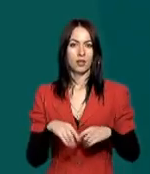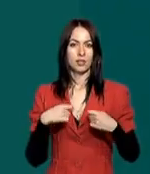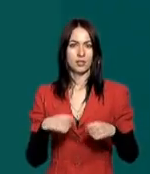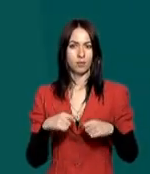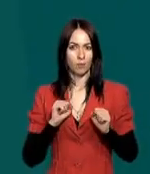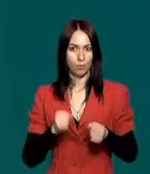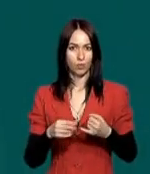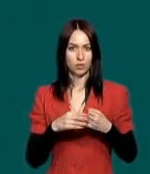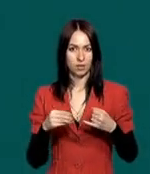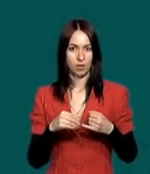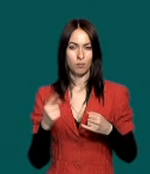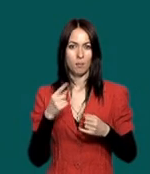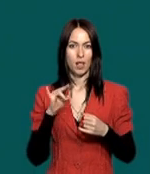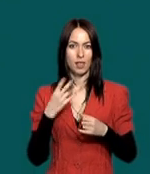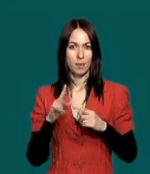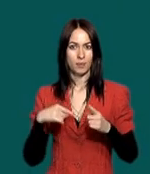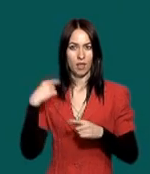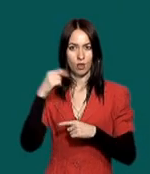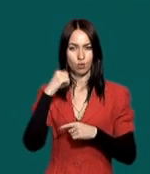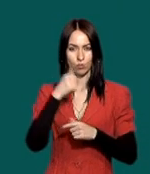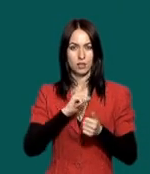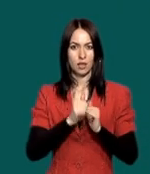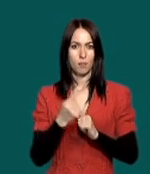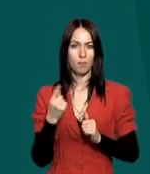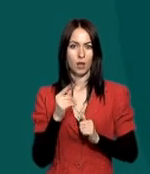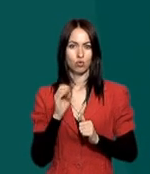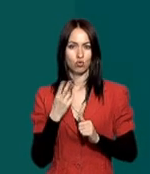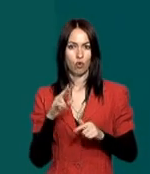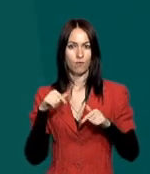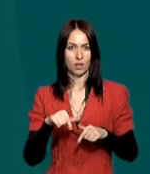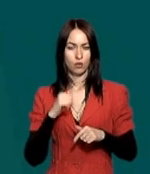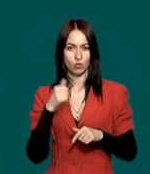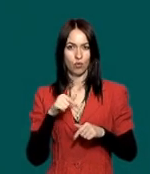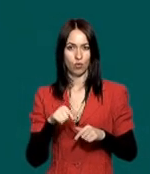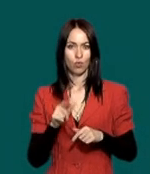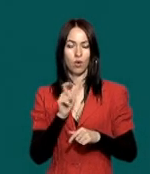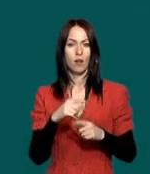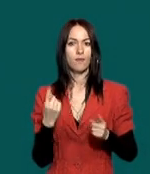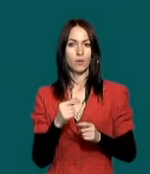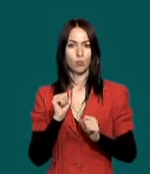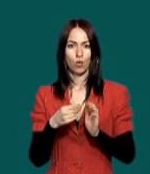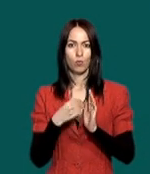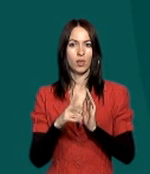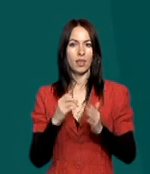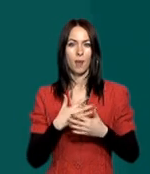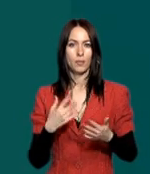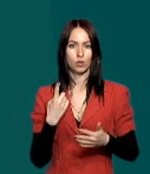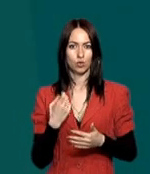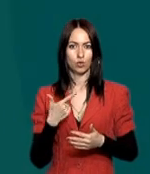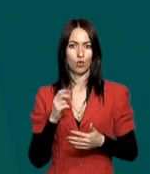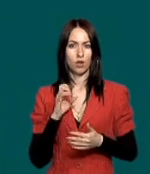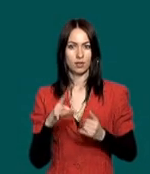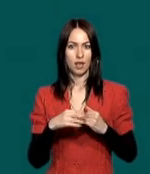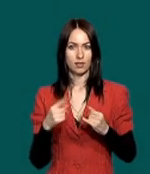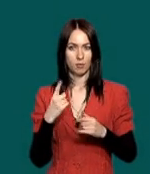запрацювати 1 липня наступного року замість 1 жовтня цьогоріч. Фізичні особи зможуть купити не більше 100 гектарів землі в